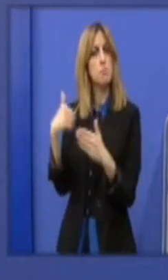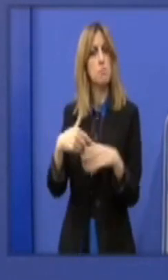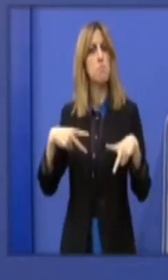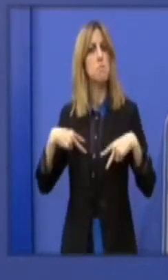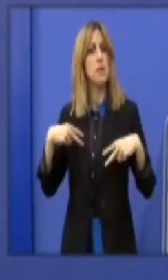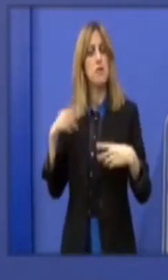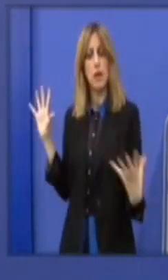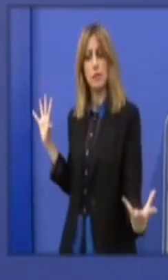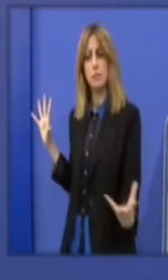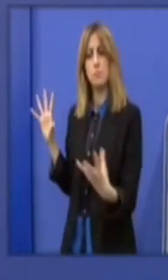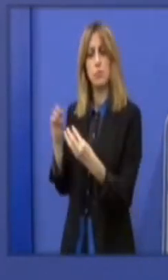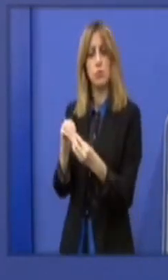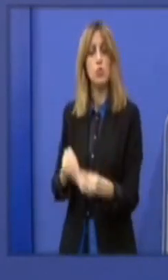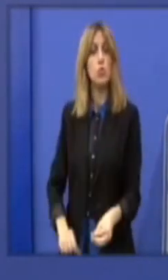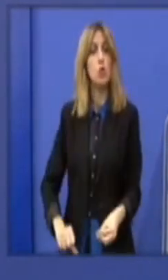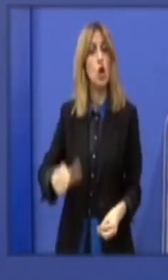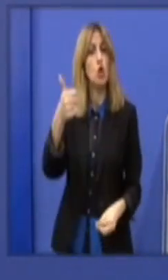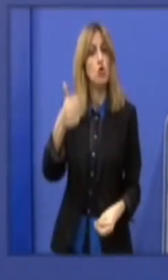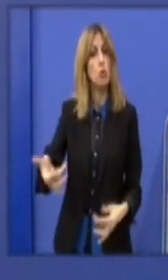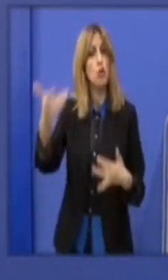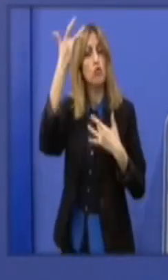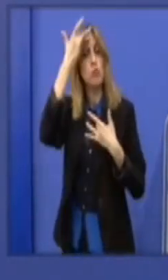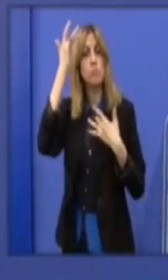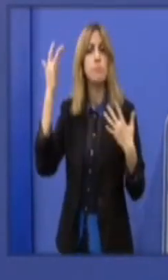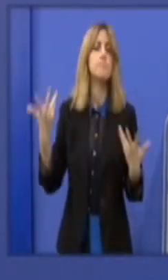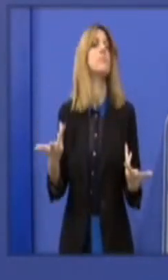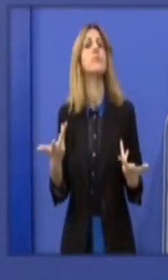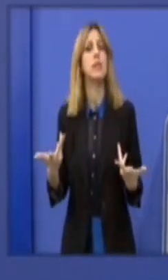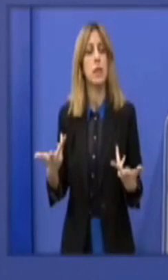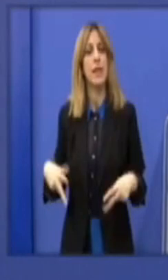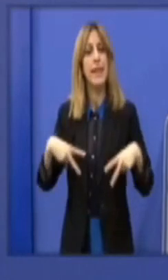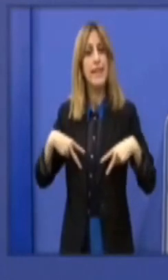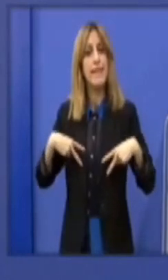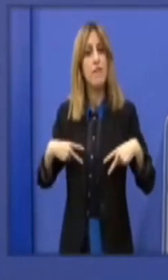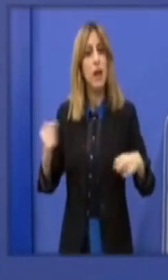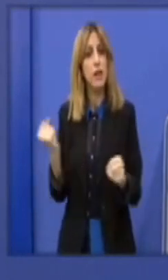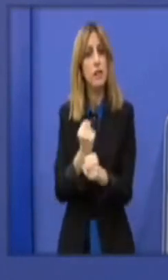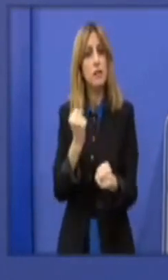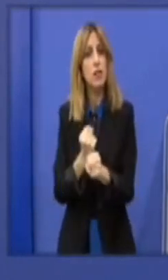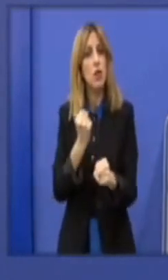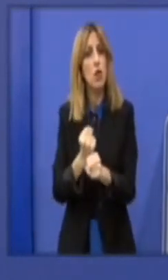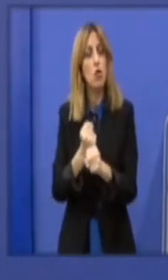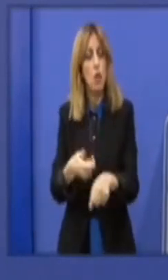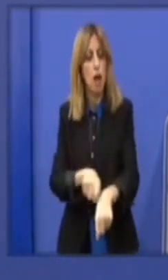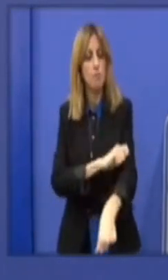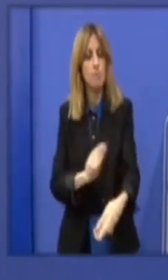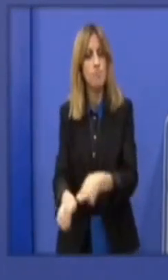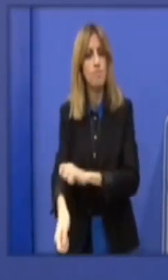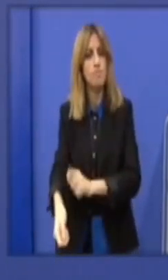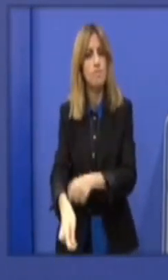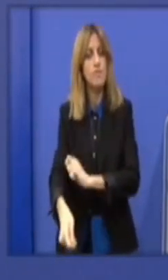της χώρας είναι ότι οι ρυθμοί του κυβερνητικού έργου συχνά δεν επιτρέπουν την πλήρη αφομοίωσή